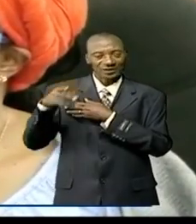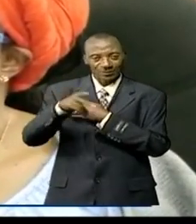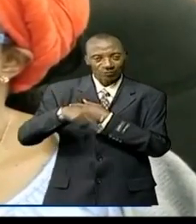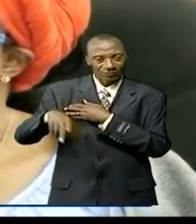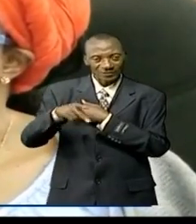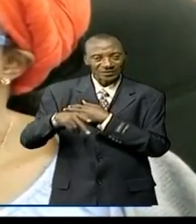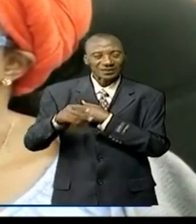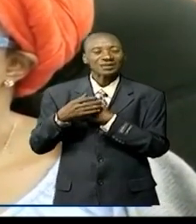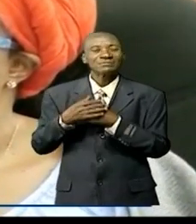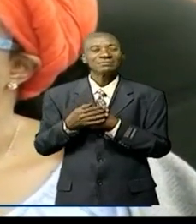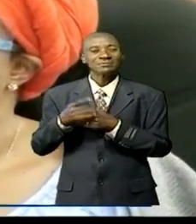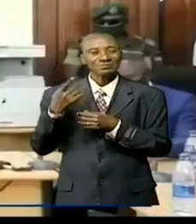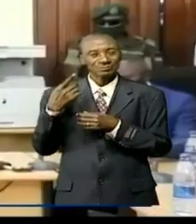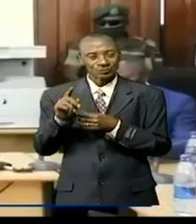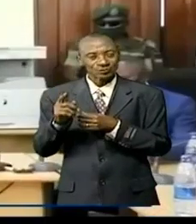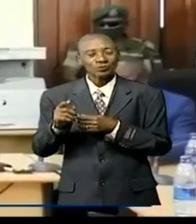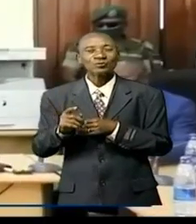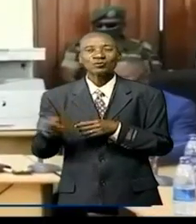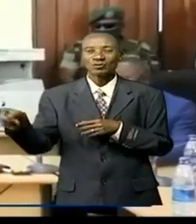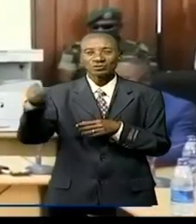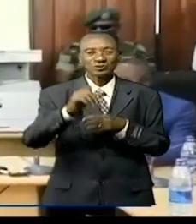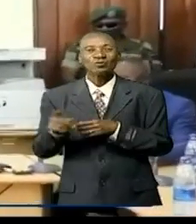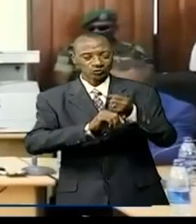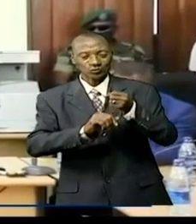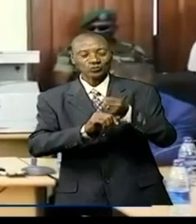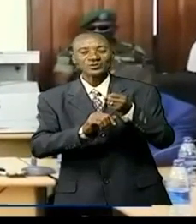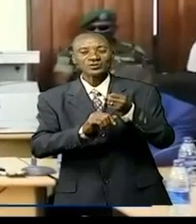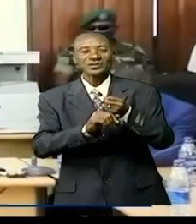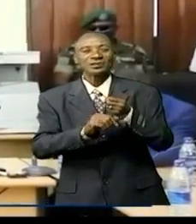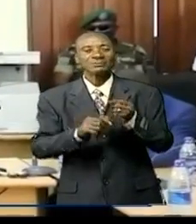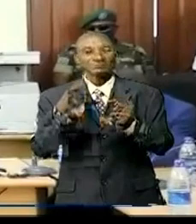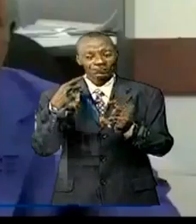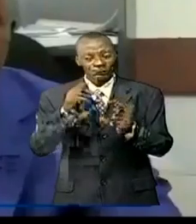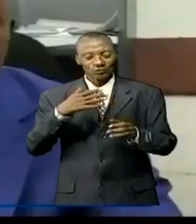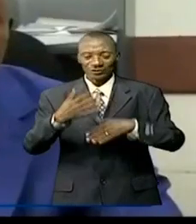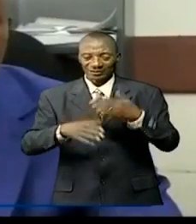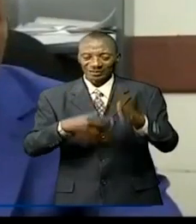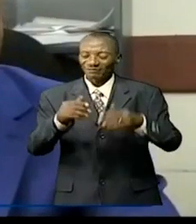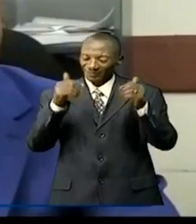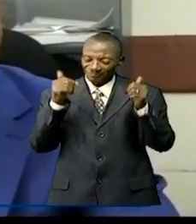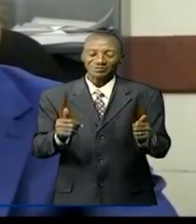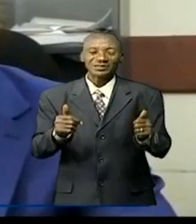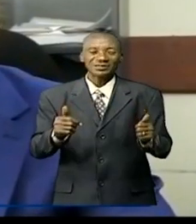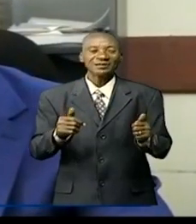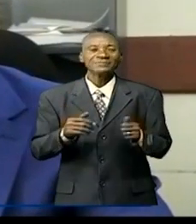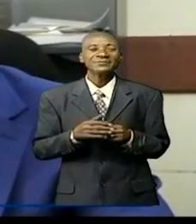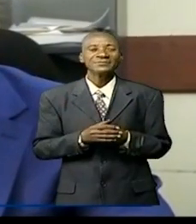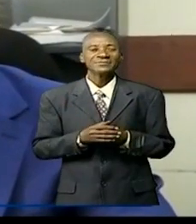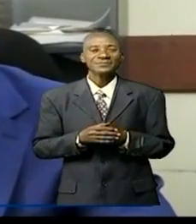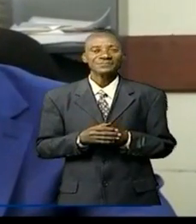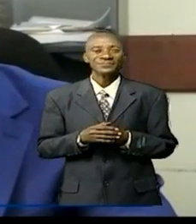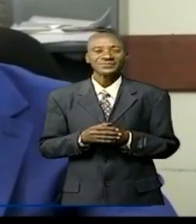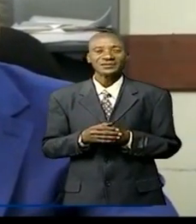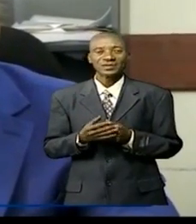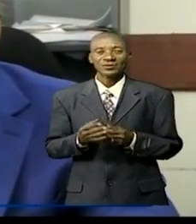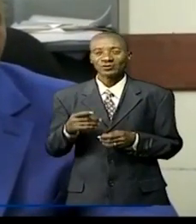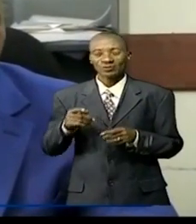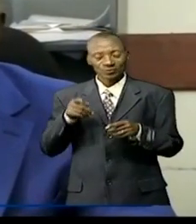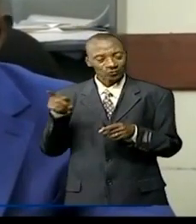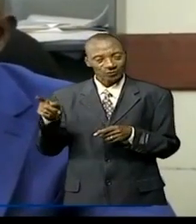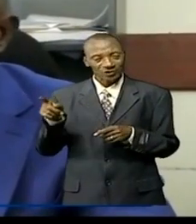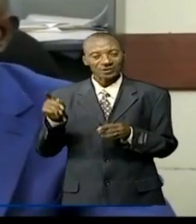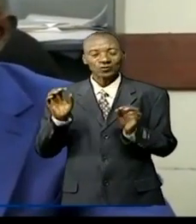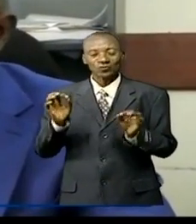ait le soutien qu'il faut afin de mieux faire son travail. Il a appelé les opérateurs économiques